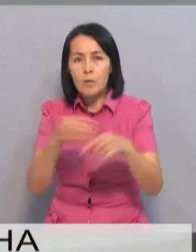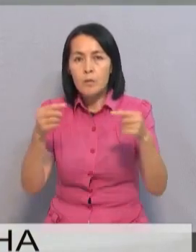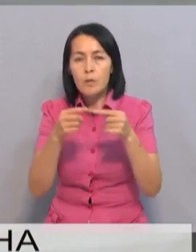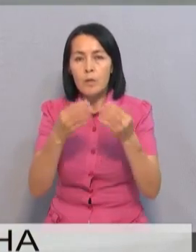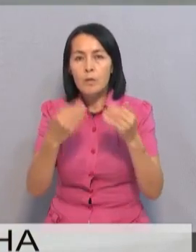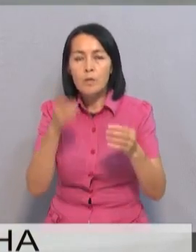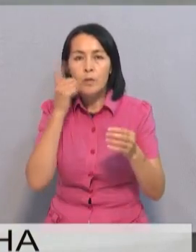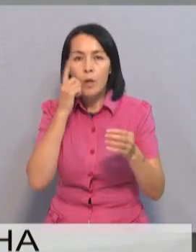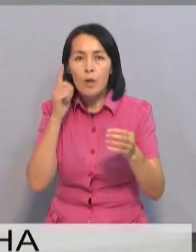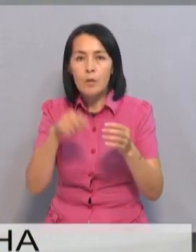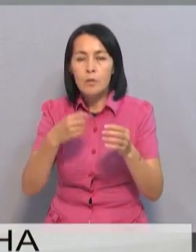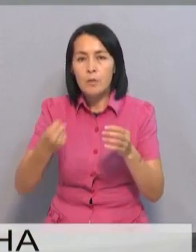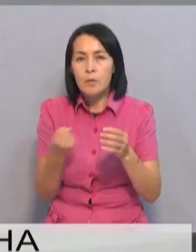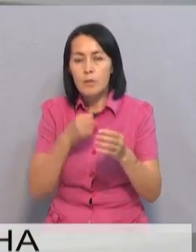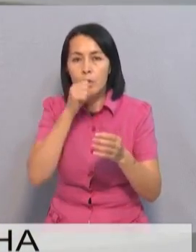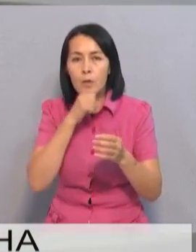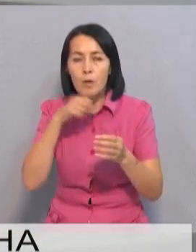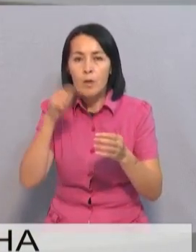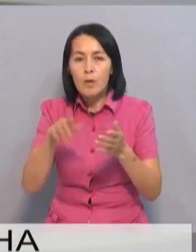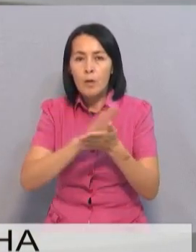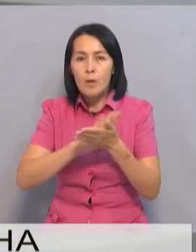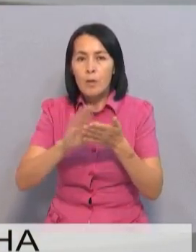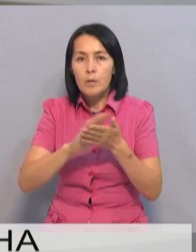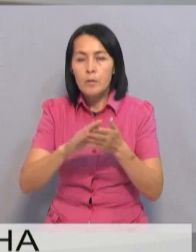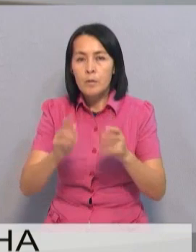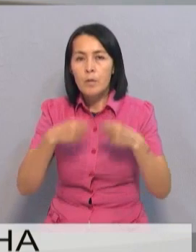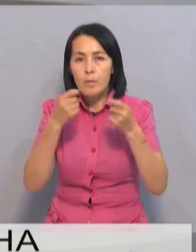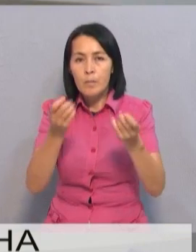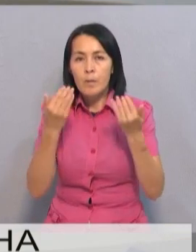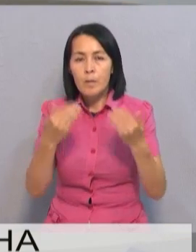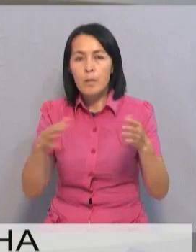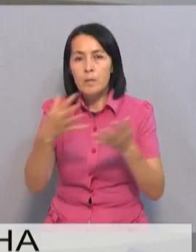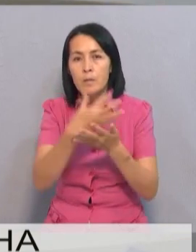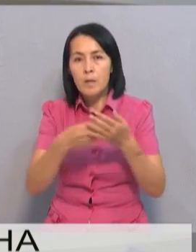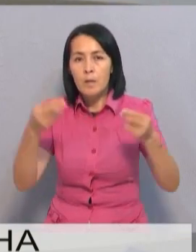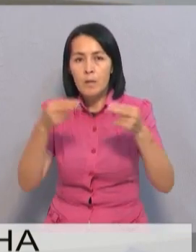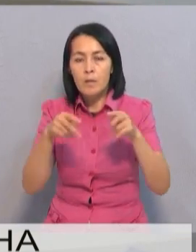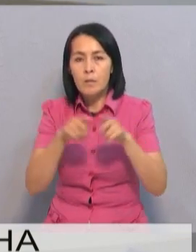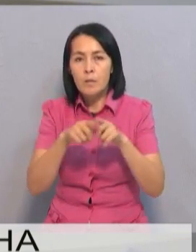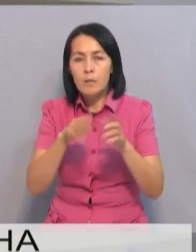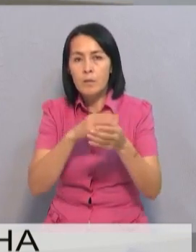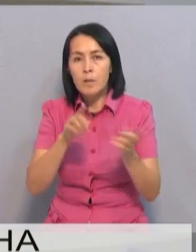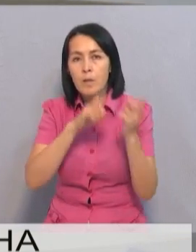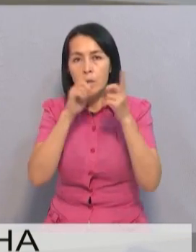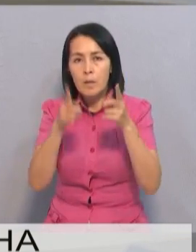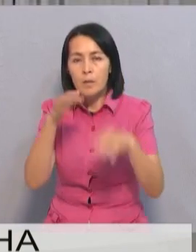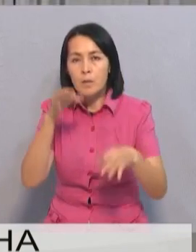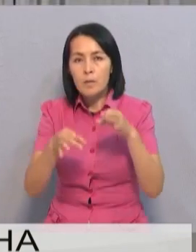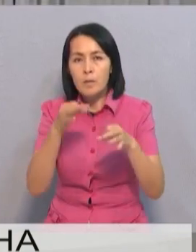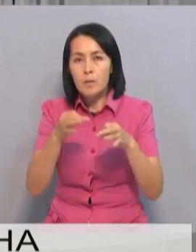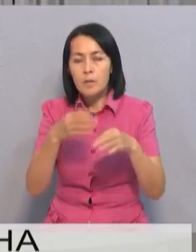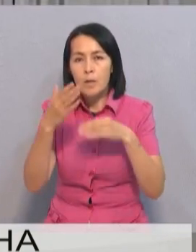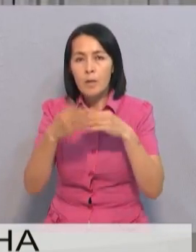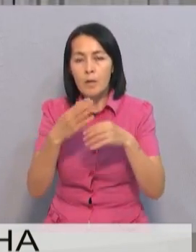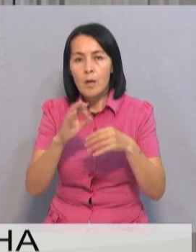установили, что телефон он сбыл знакомому. Похищенные вернули законному владельцу. Собрав все доказательства, полицейские направили уголовное дело с